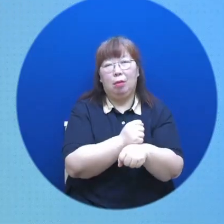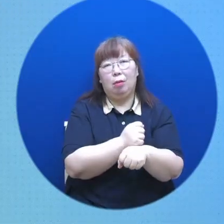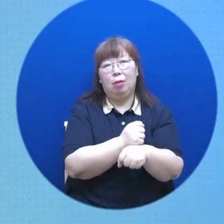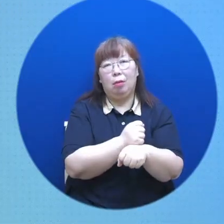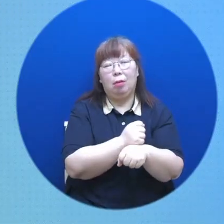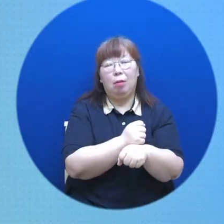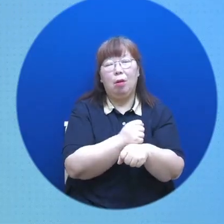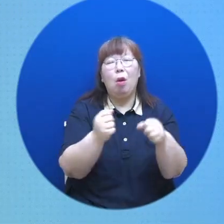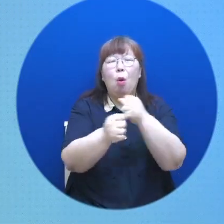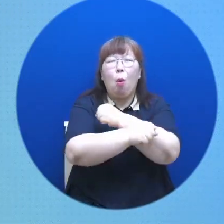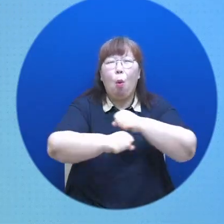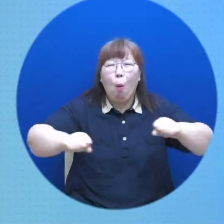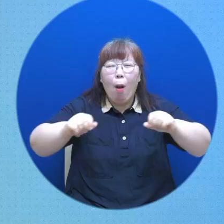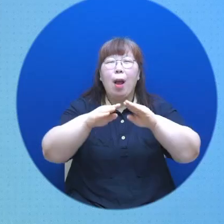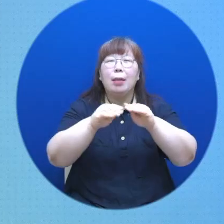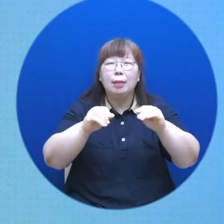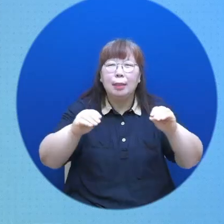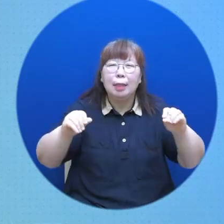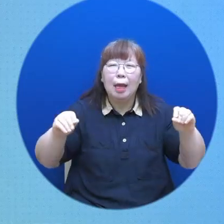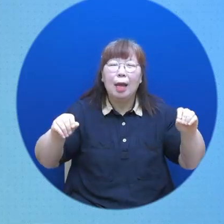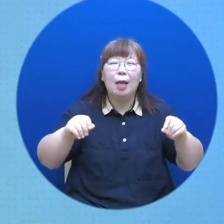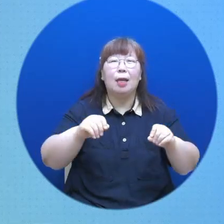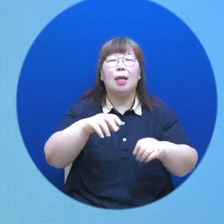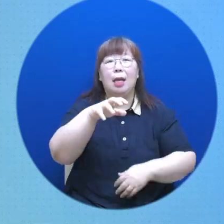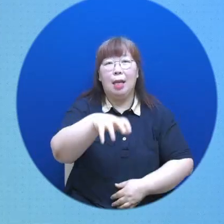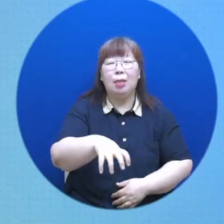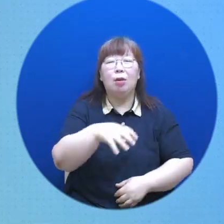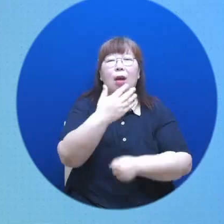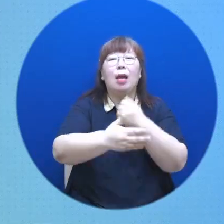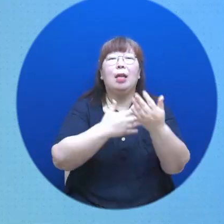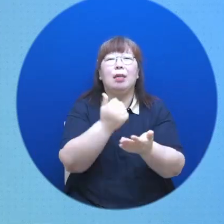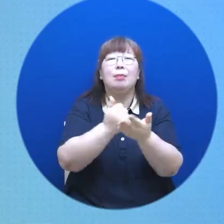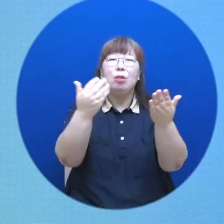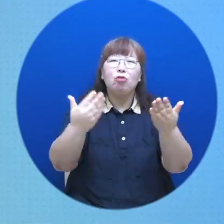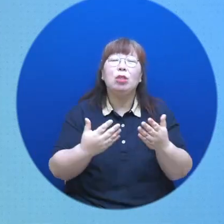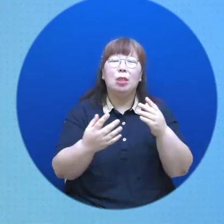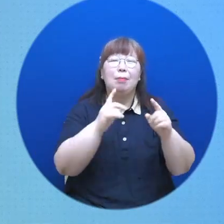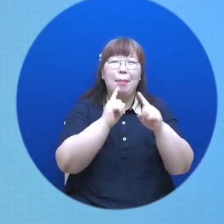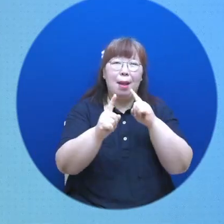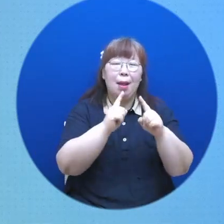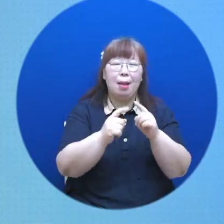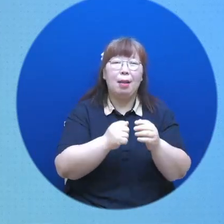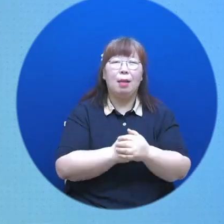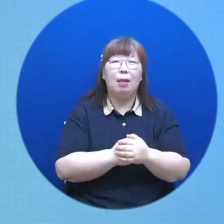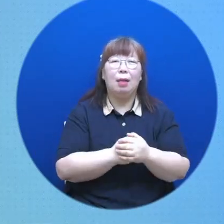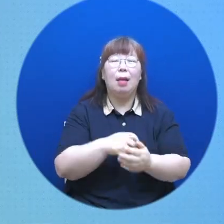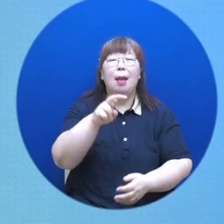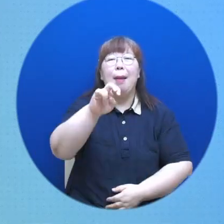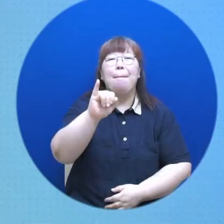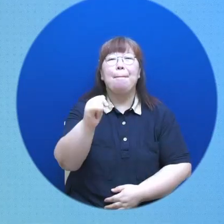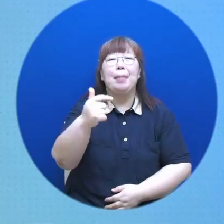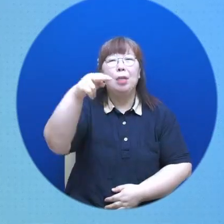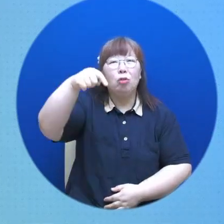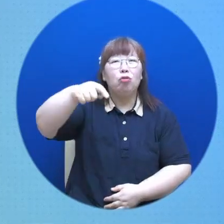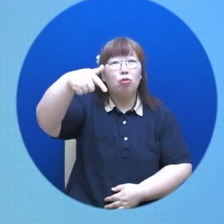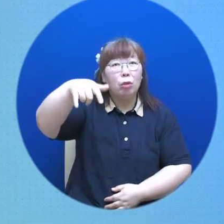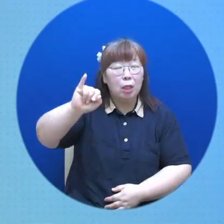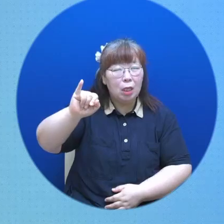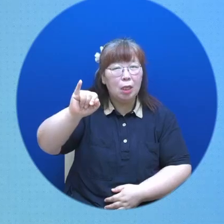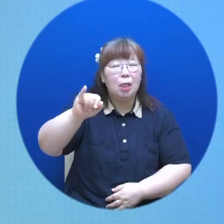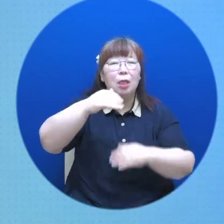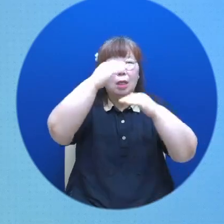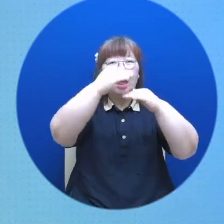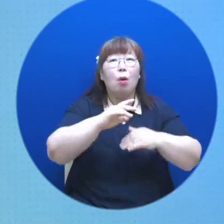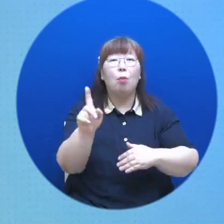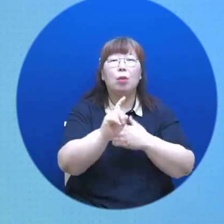광야에서 하나님께서 주신 말씀입니다. 특별히 오늘 본문 민수기 18장은 레위인이란 사람들에